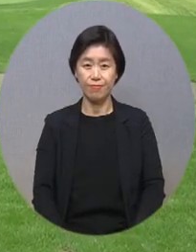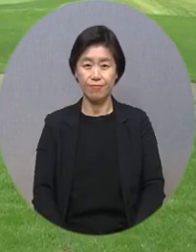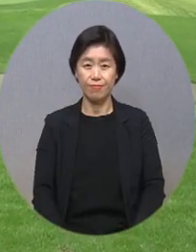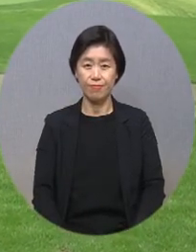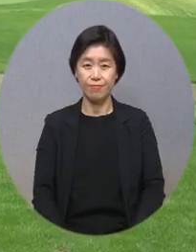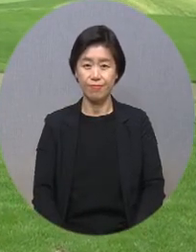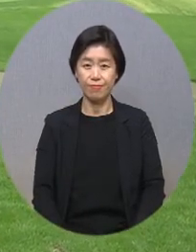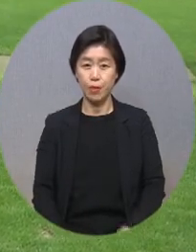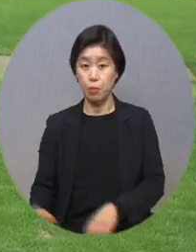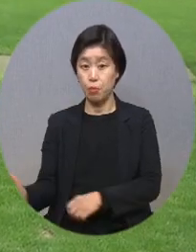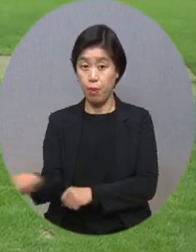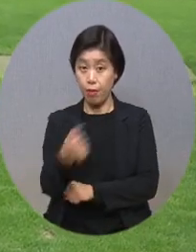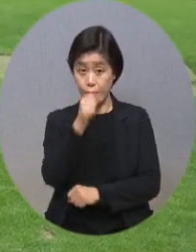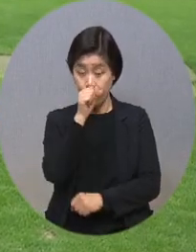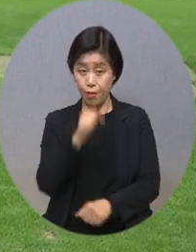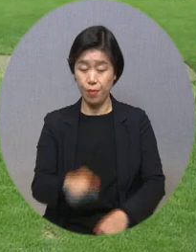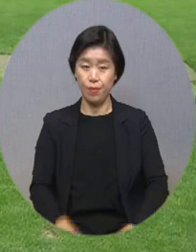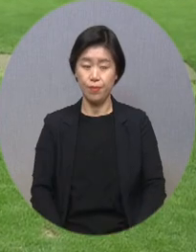오, 스윙 좋아.